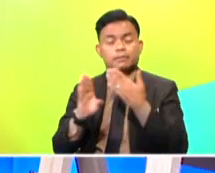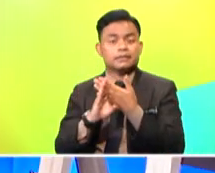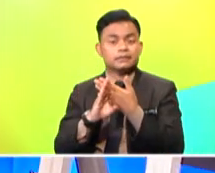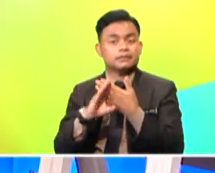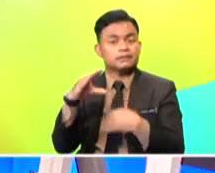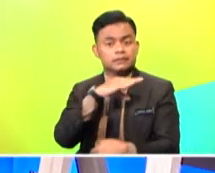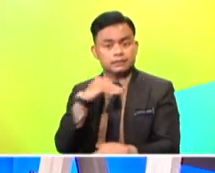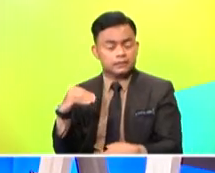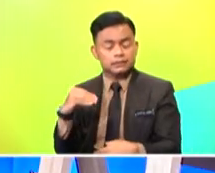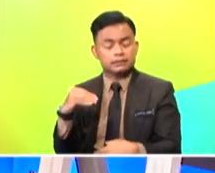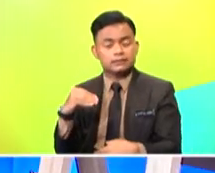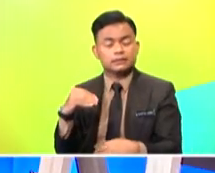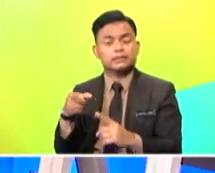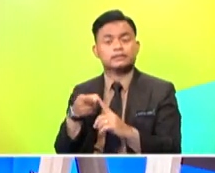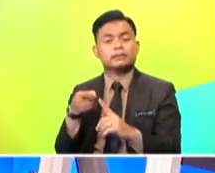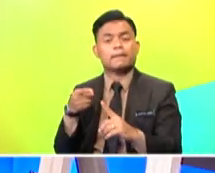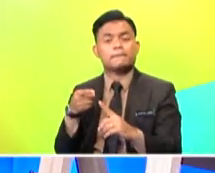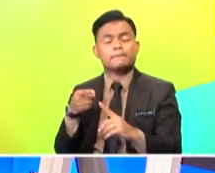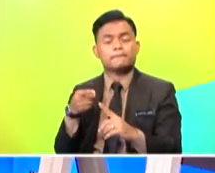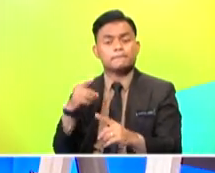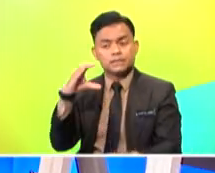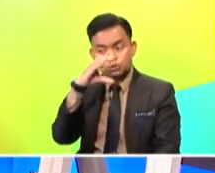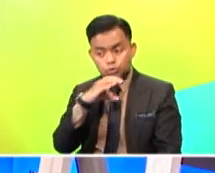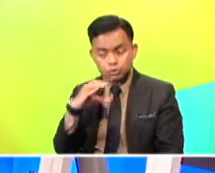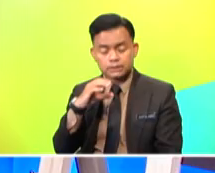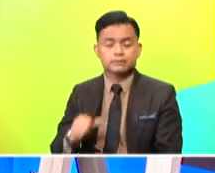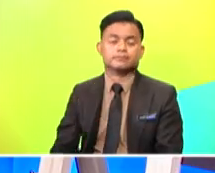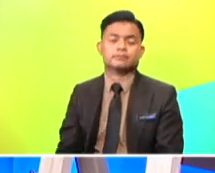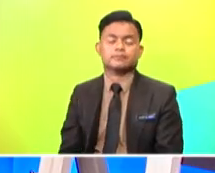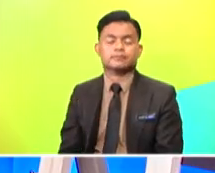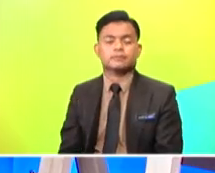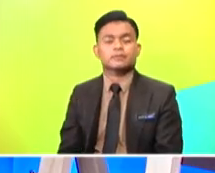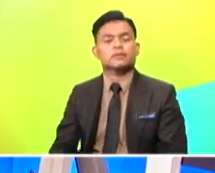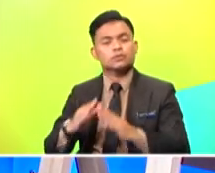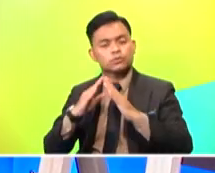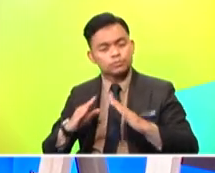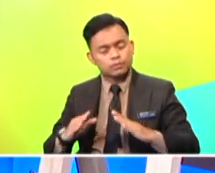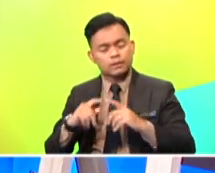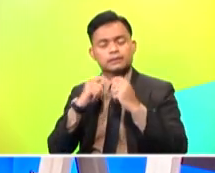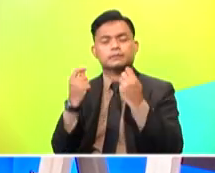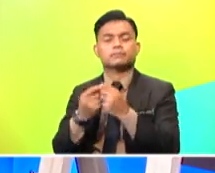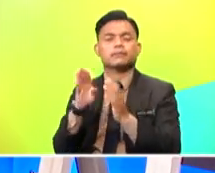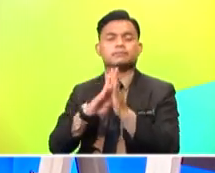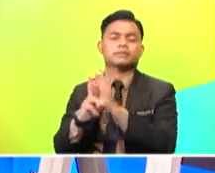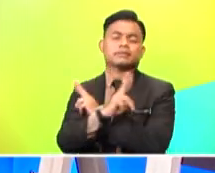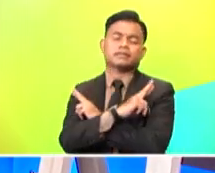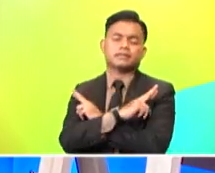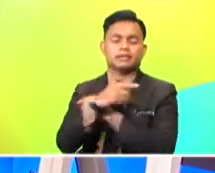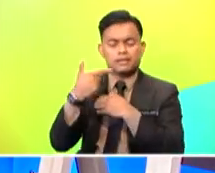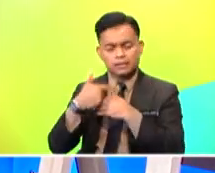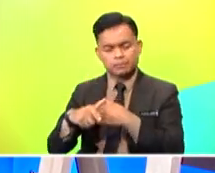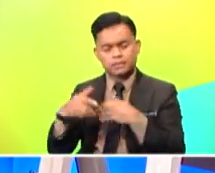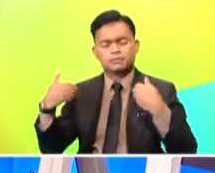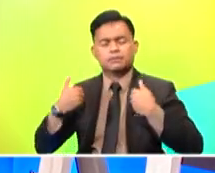penceroboh. Penceroboh, betul. Rumah juga tempat kita berehat selepas kita penat bekerja. Betul. Kalau